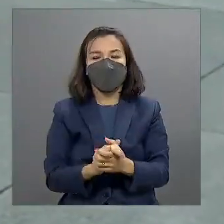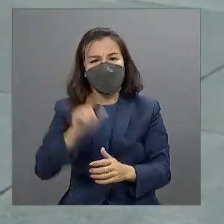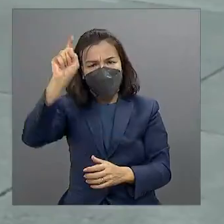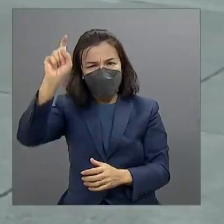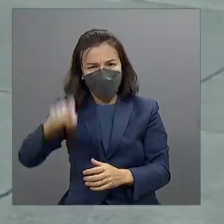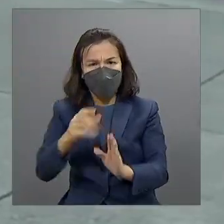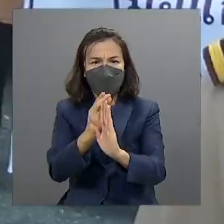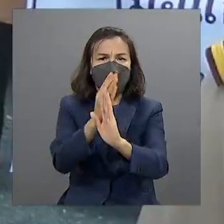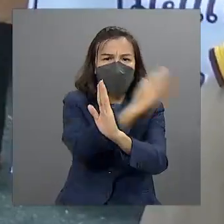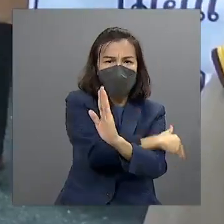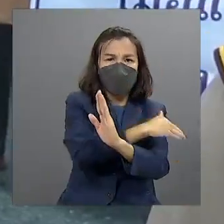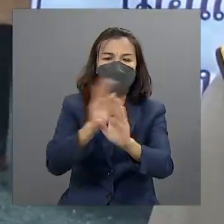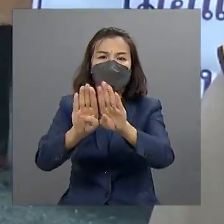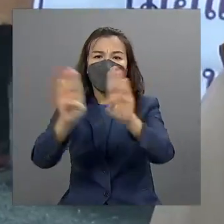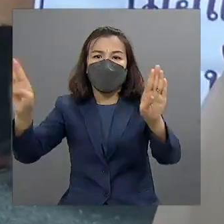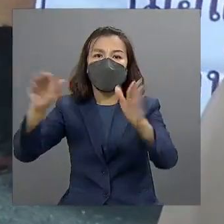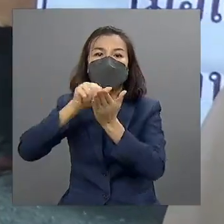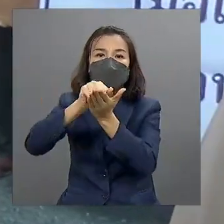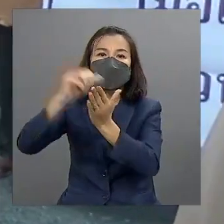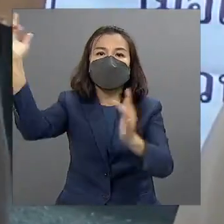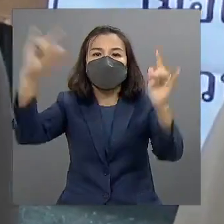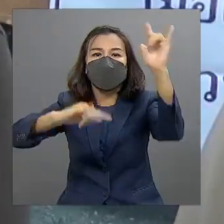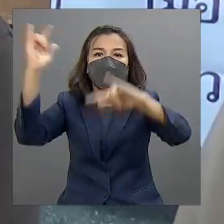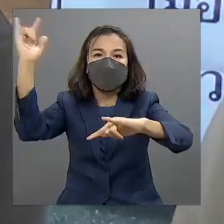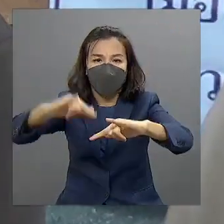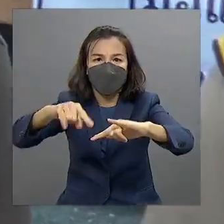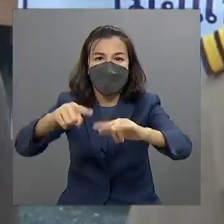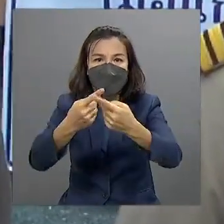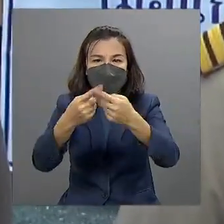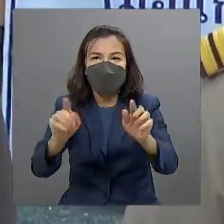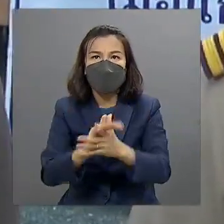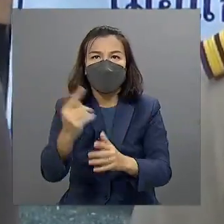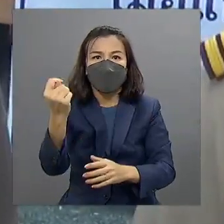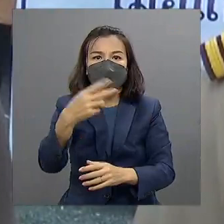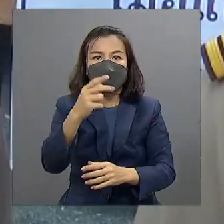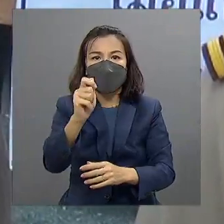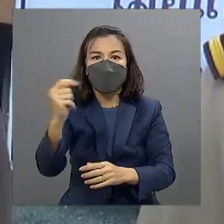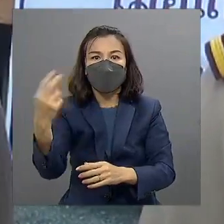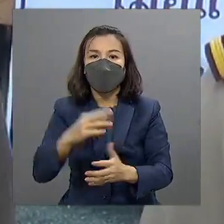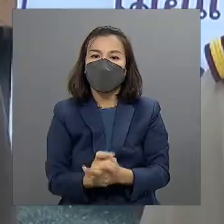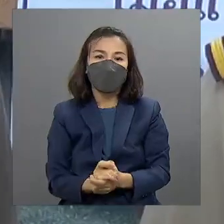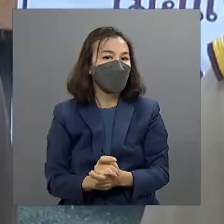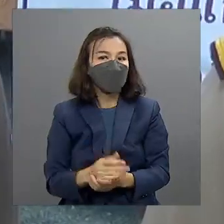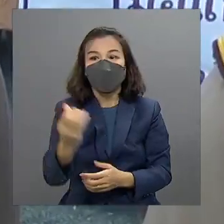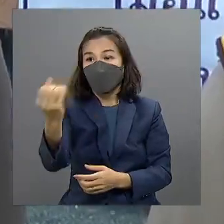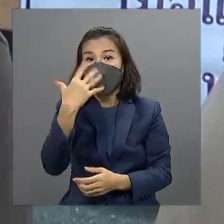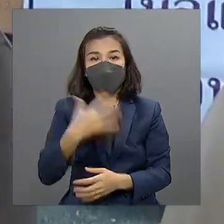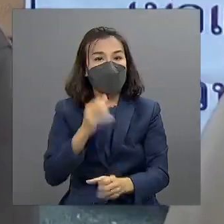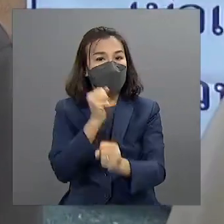เปิดเจ้ในสวพัฒนา และท. ๆ ไม่ไดทำตามขมูล